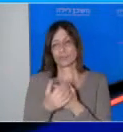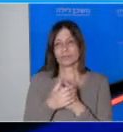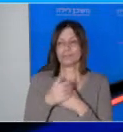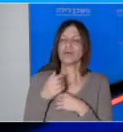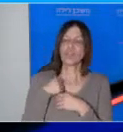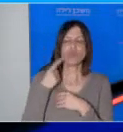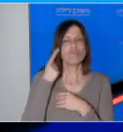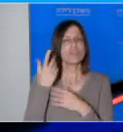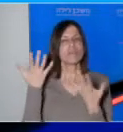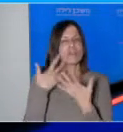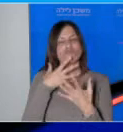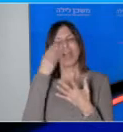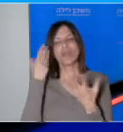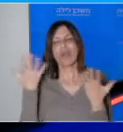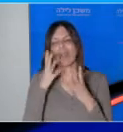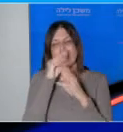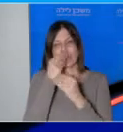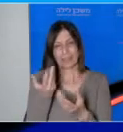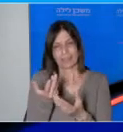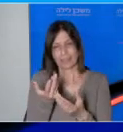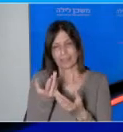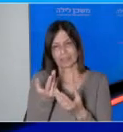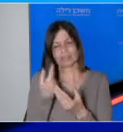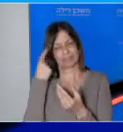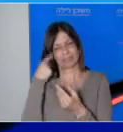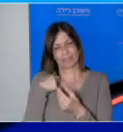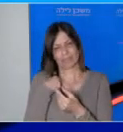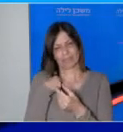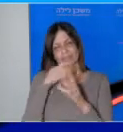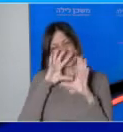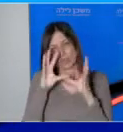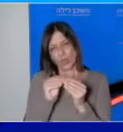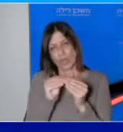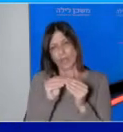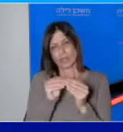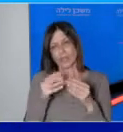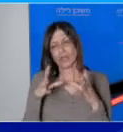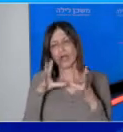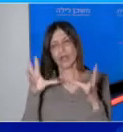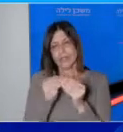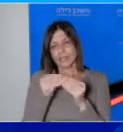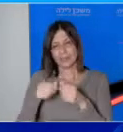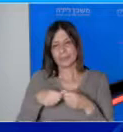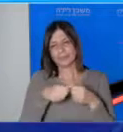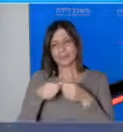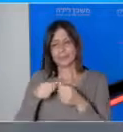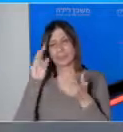חושבת שמה שקרה ששכחנו איך לדבר, זאת אומרת, נדמה לי שכולם מאוחדים סביב העניין הזה של הזכות לפרטיות,